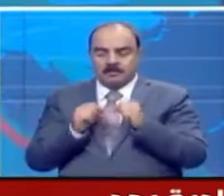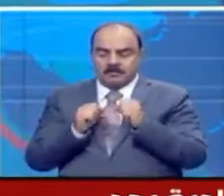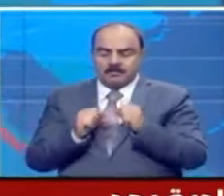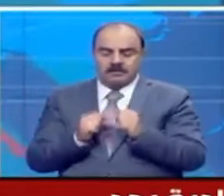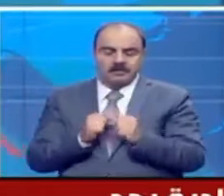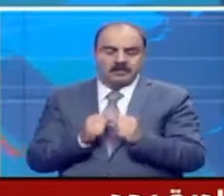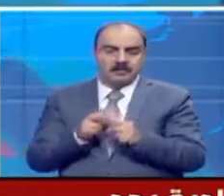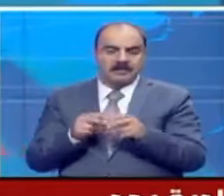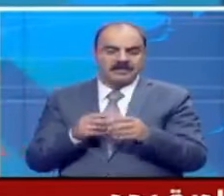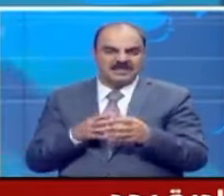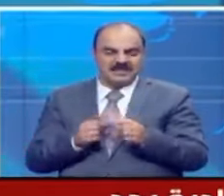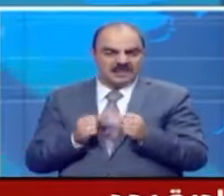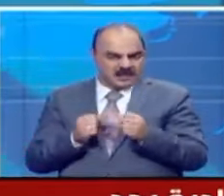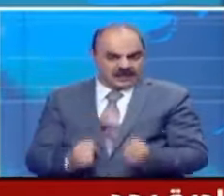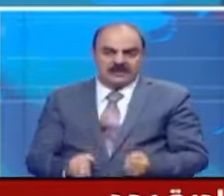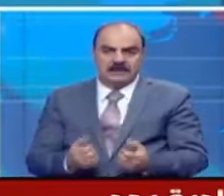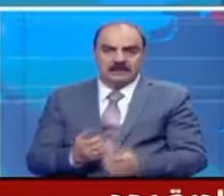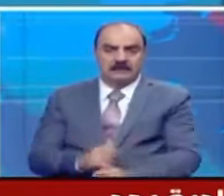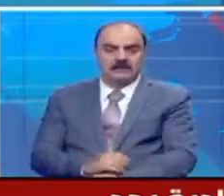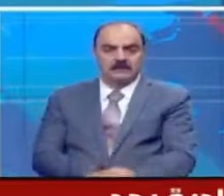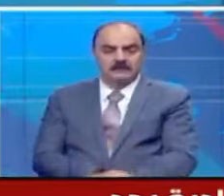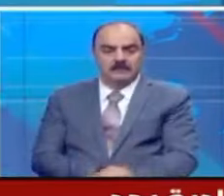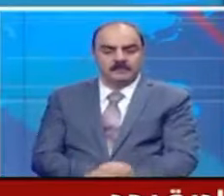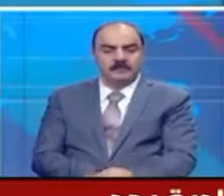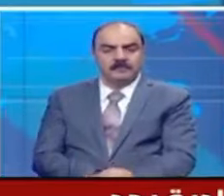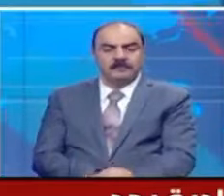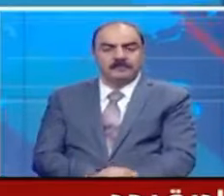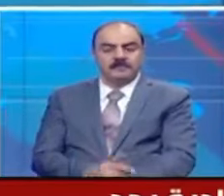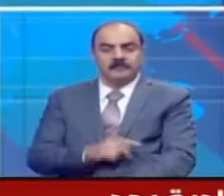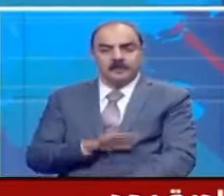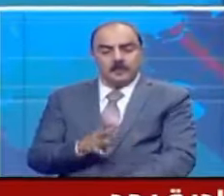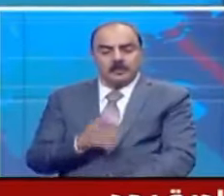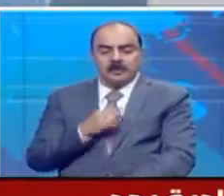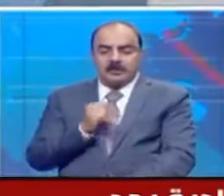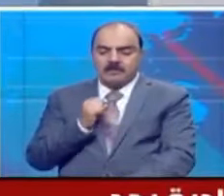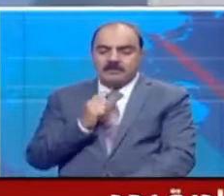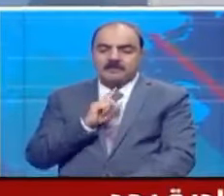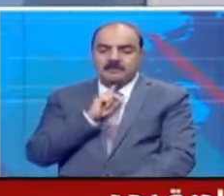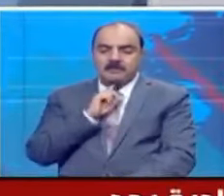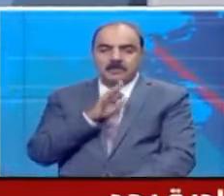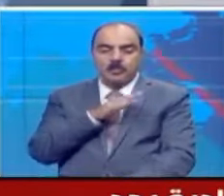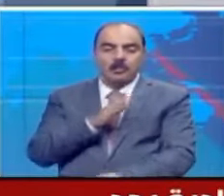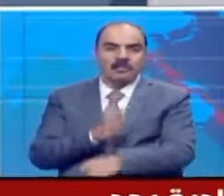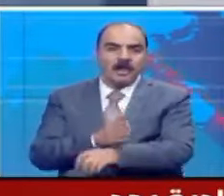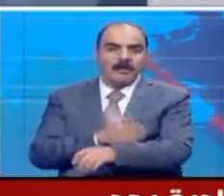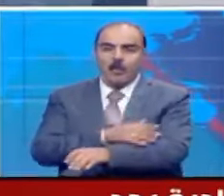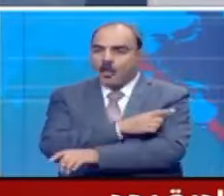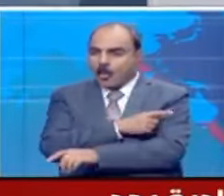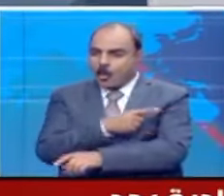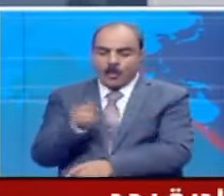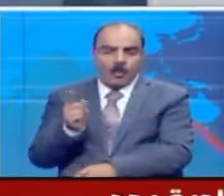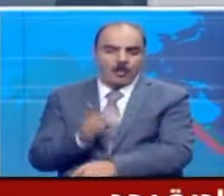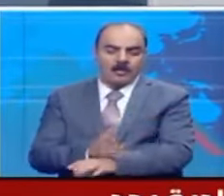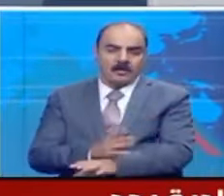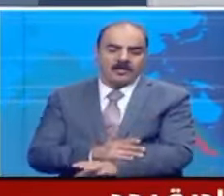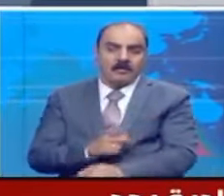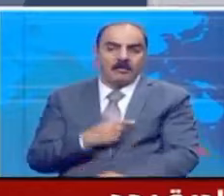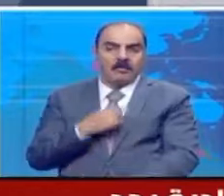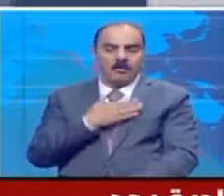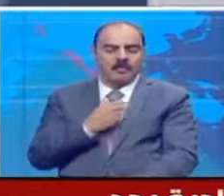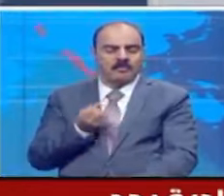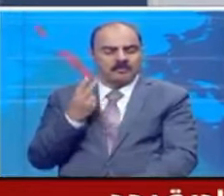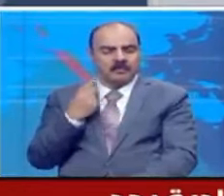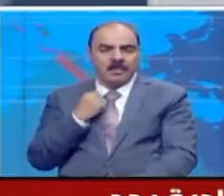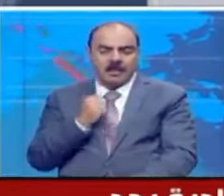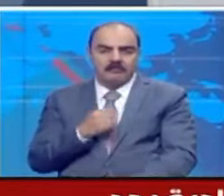في التعاطي مع ارتفاع الأسعار أصبح بشكل أو بآخر محل شكوى. من هنا الإرادة السياسية